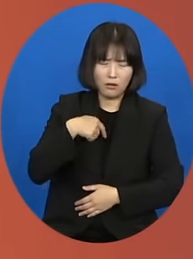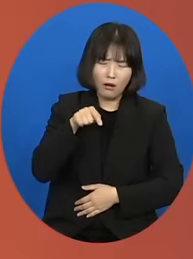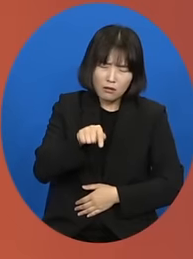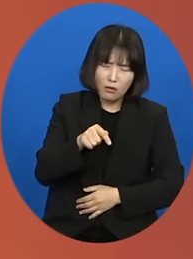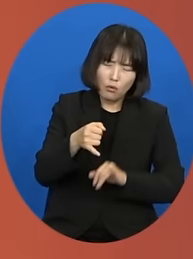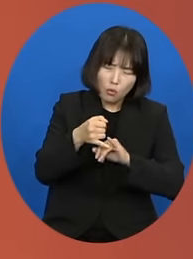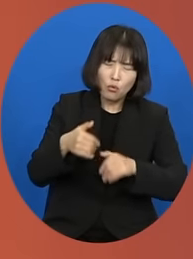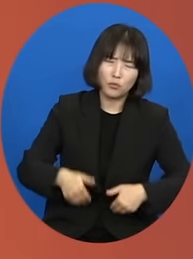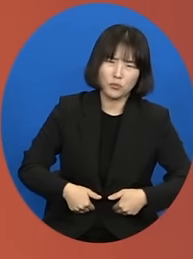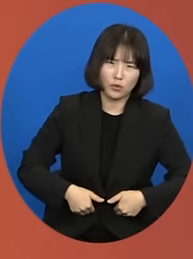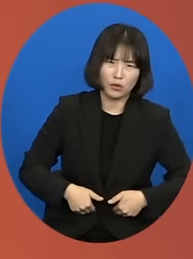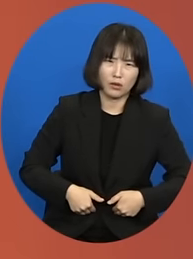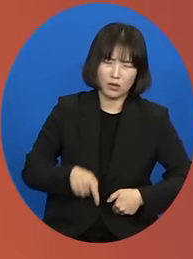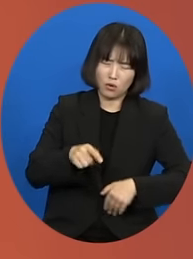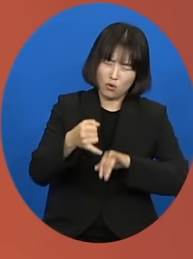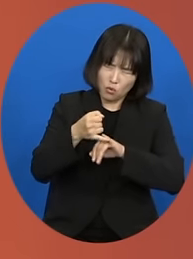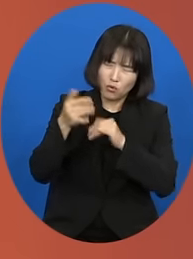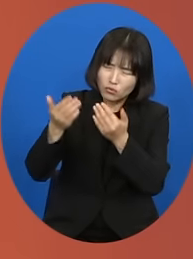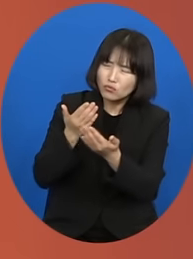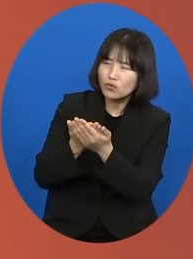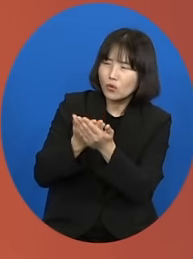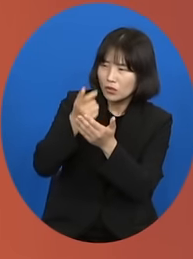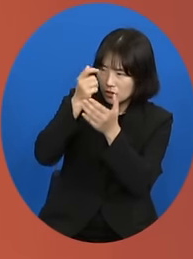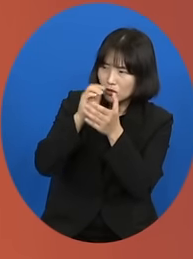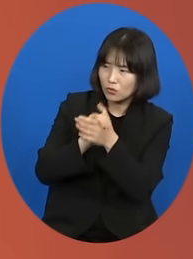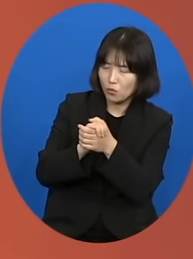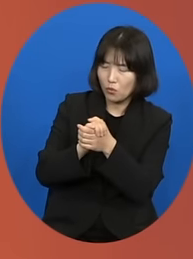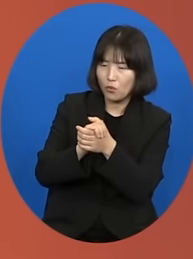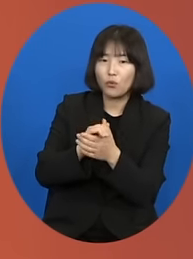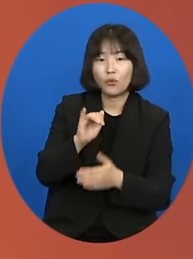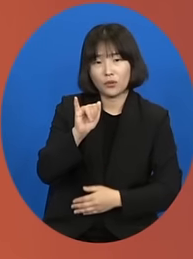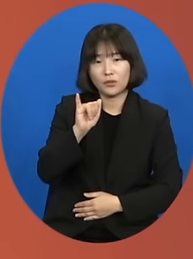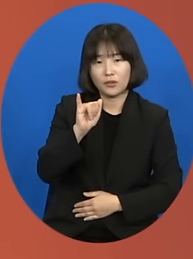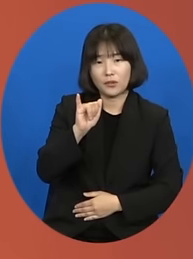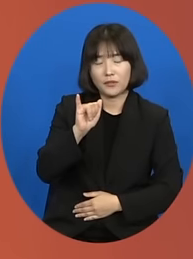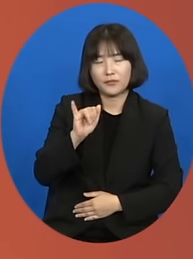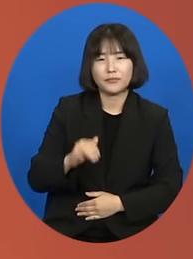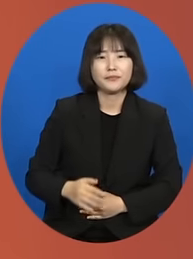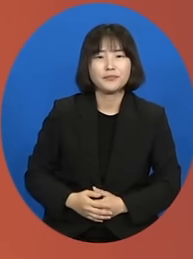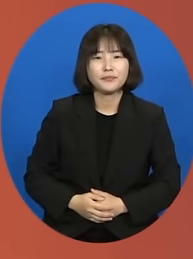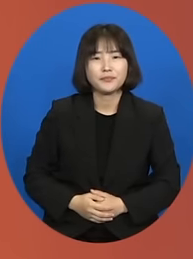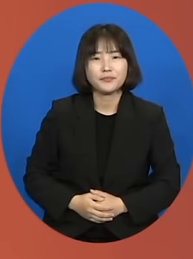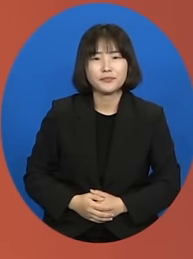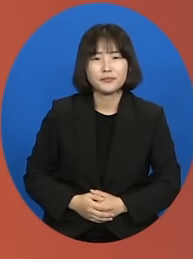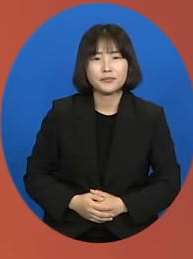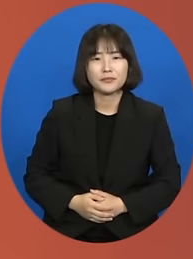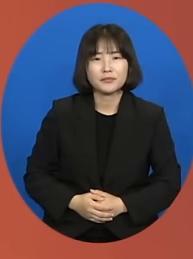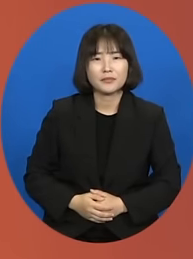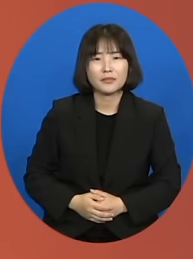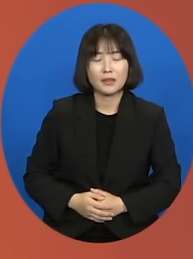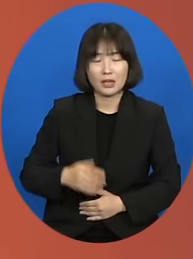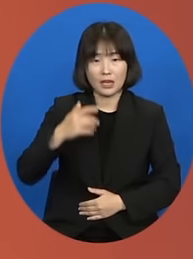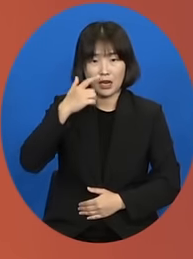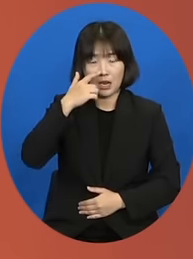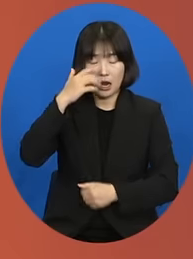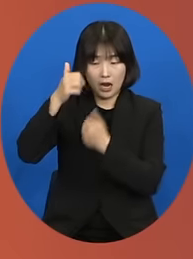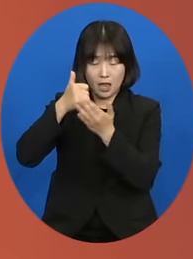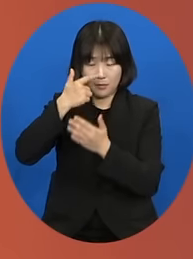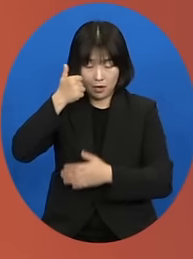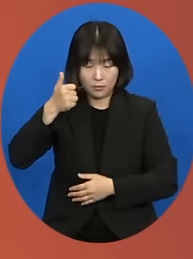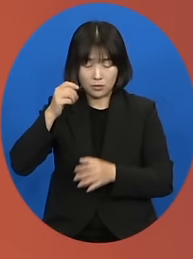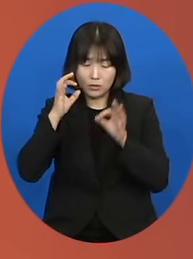것 같아요. 이거 꼭 주세요 라고 기도하는 기도의 제목들이 있습니다. 그런데 우리 아버지가 보시기에 우리 하나님